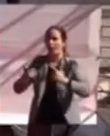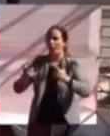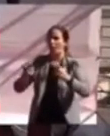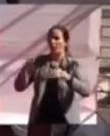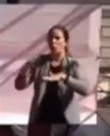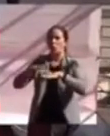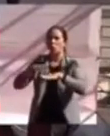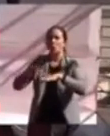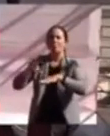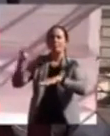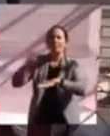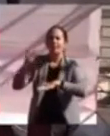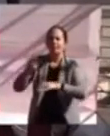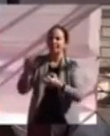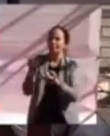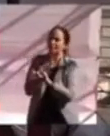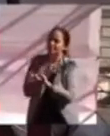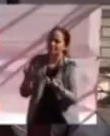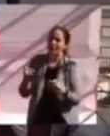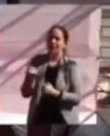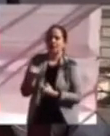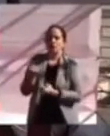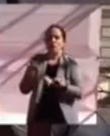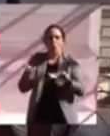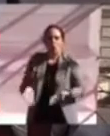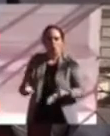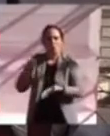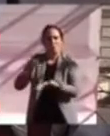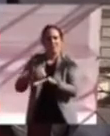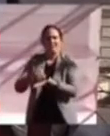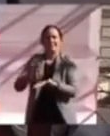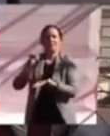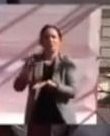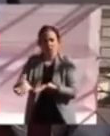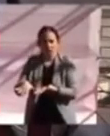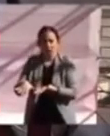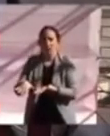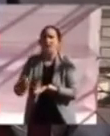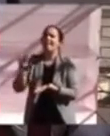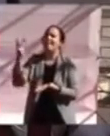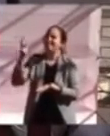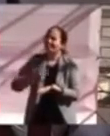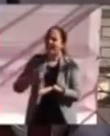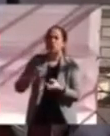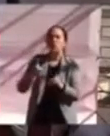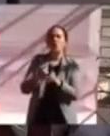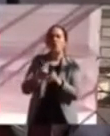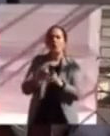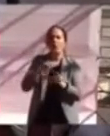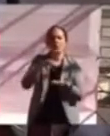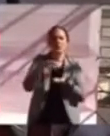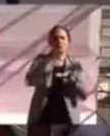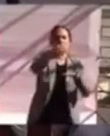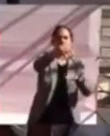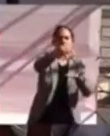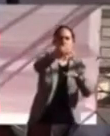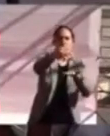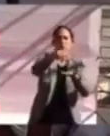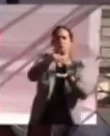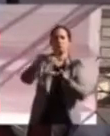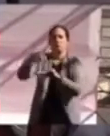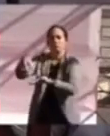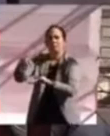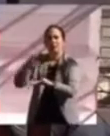è no perché se c'è una cosa sono distribuiti in modo diseguale chi lavora purtroppo tante volte